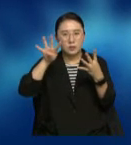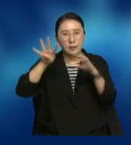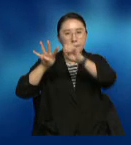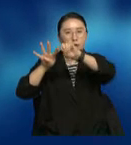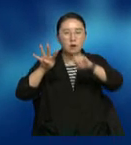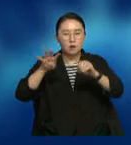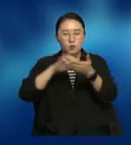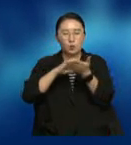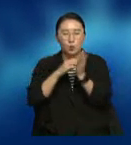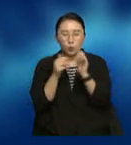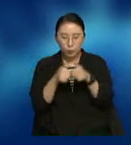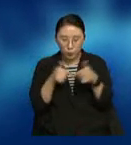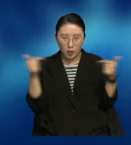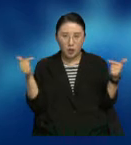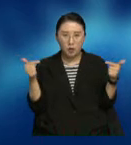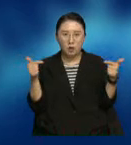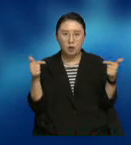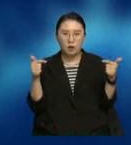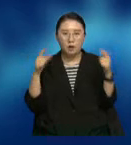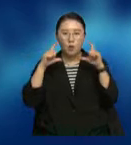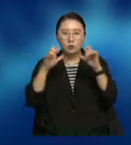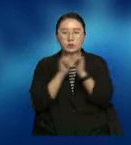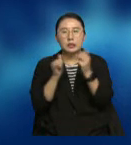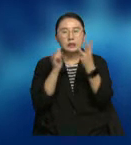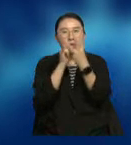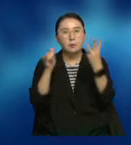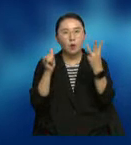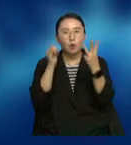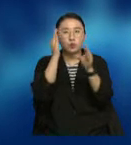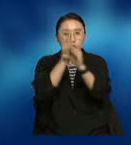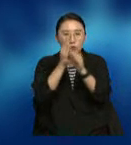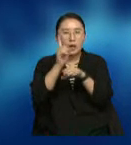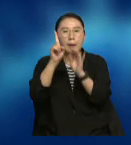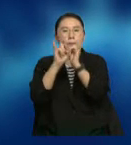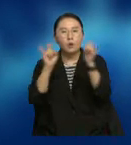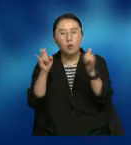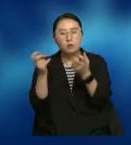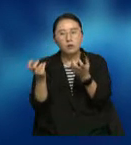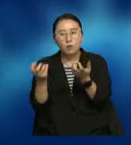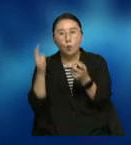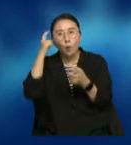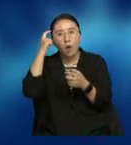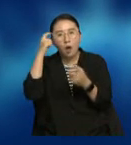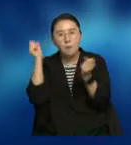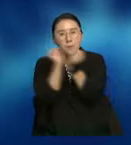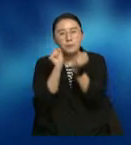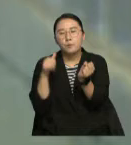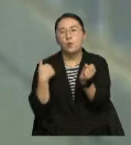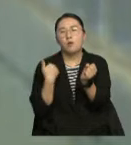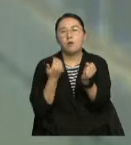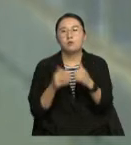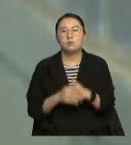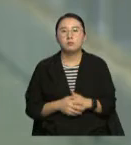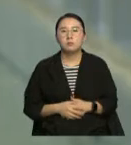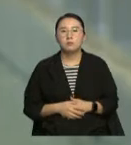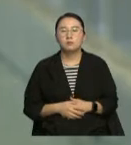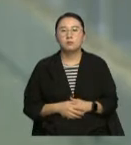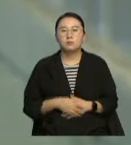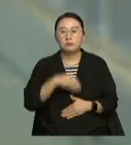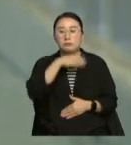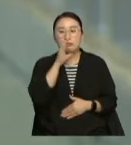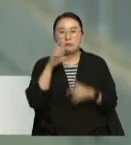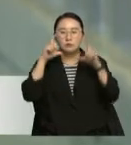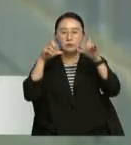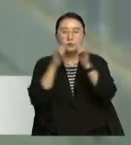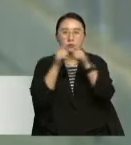큰 폭으로 눌렀습니다 확진 자 3명 중 한 명은 감염 경로를 파악하기 어렵다는 겁니다 고령층의